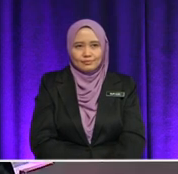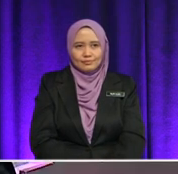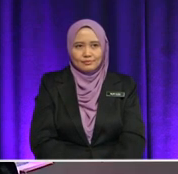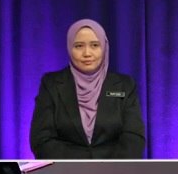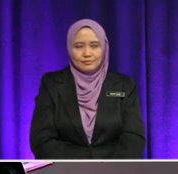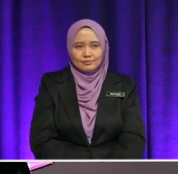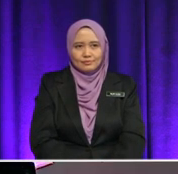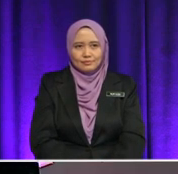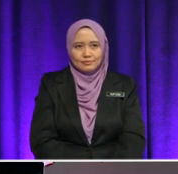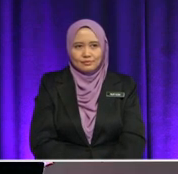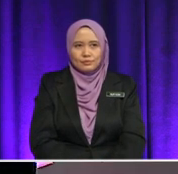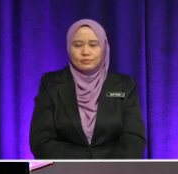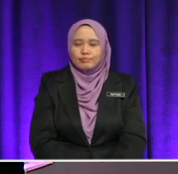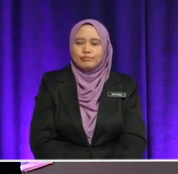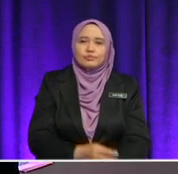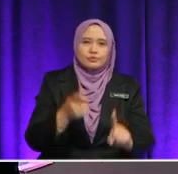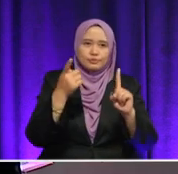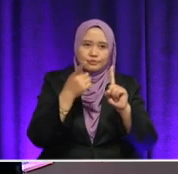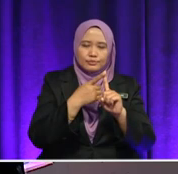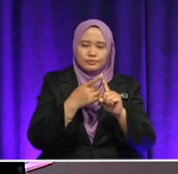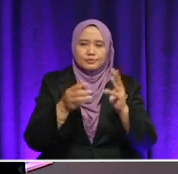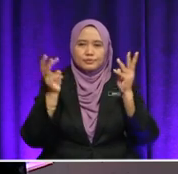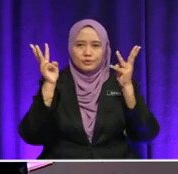pertama adalah warga negara